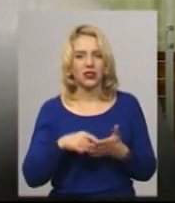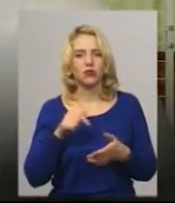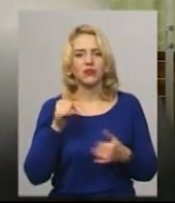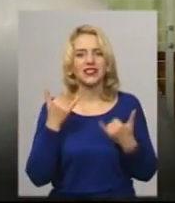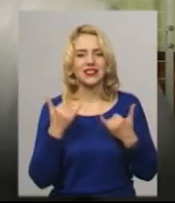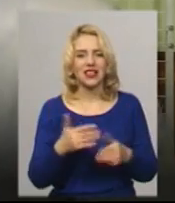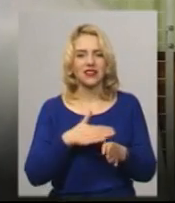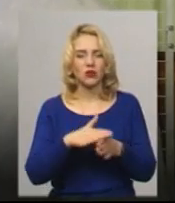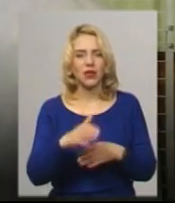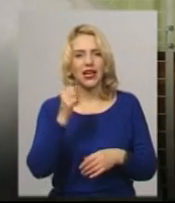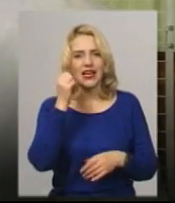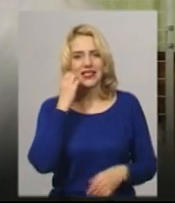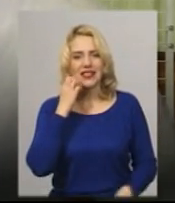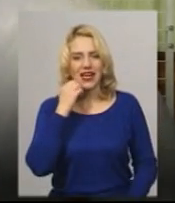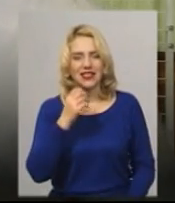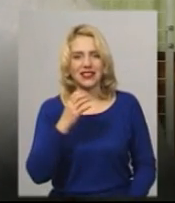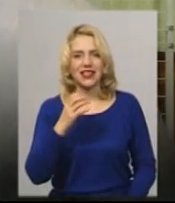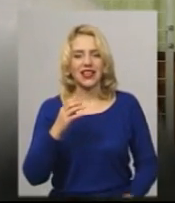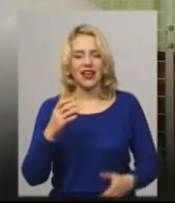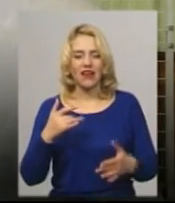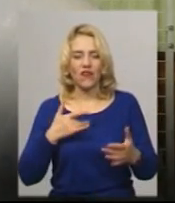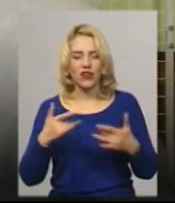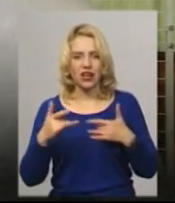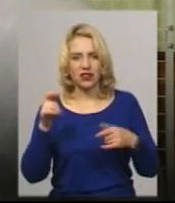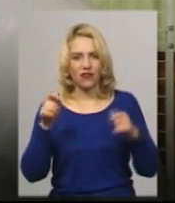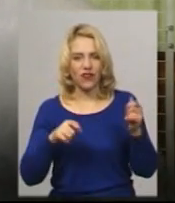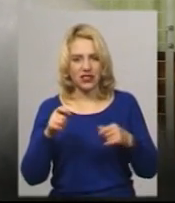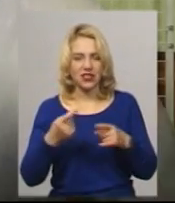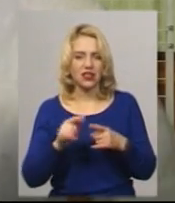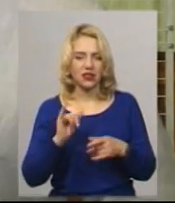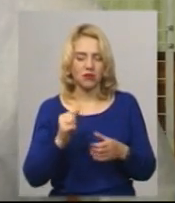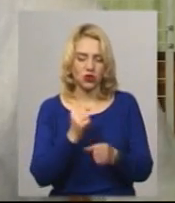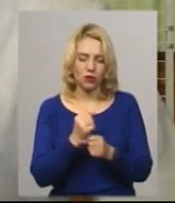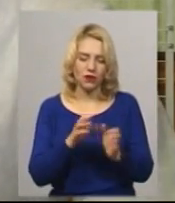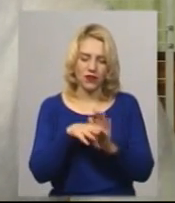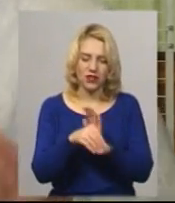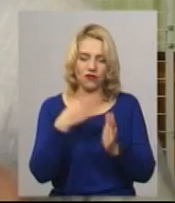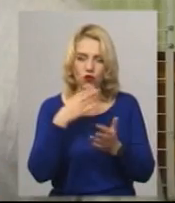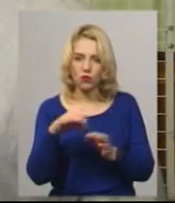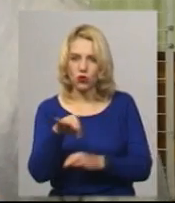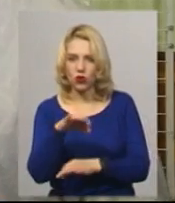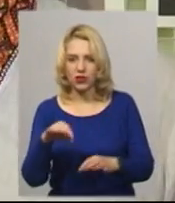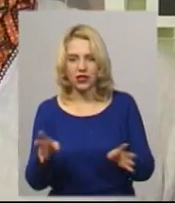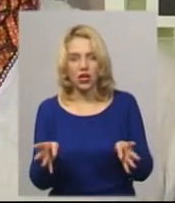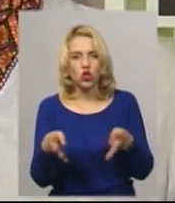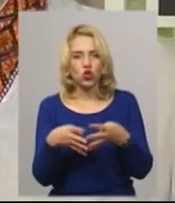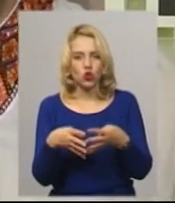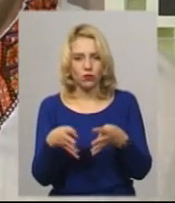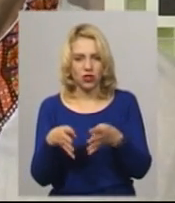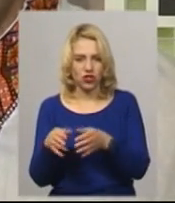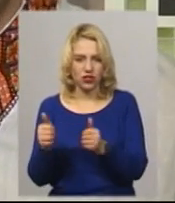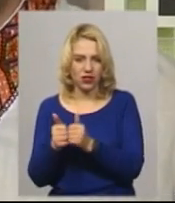відбувається Старицький театр фест. І в рамках цього фестивалю ми зробили такий ряд своїх проєктів суміжних. Тут є